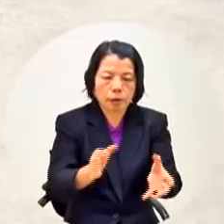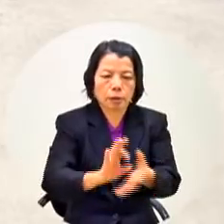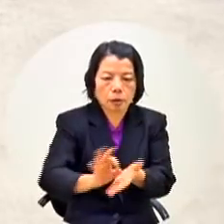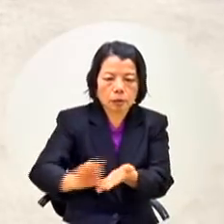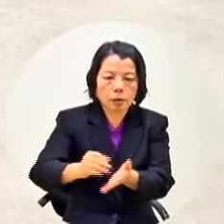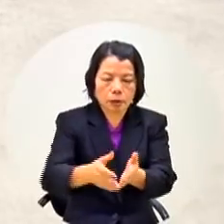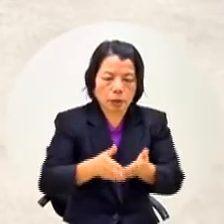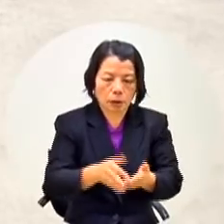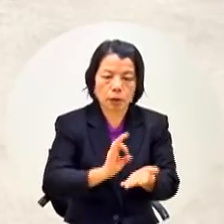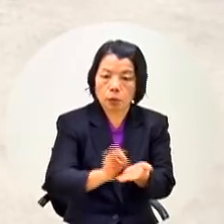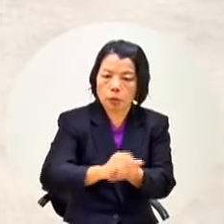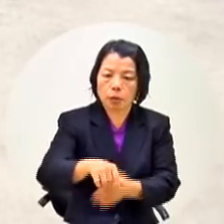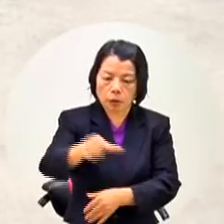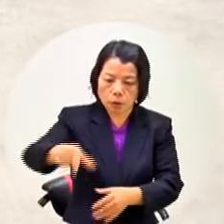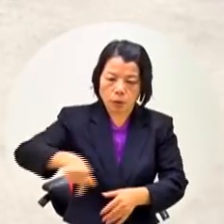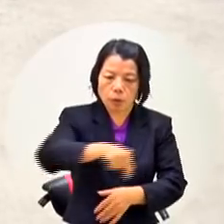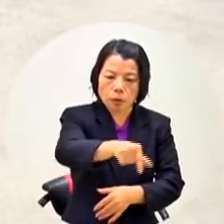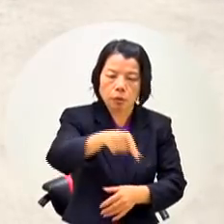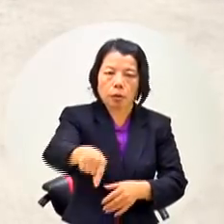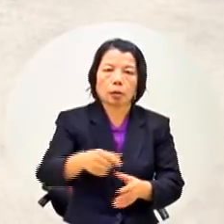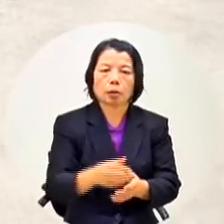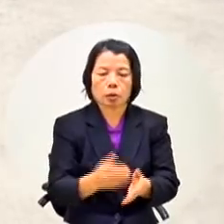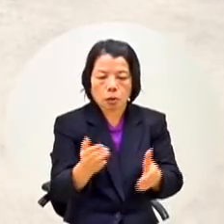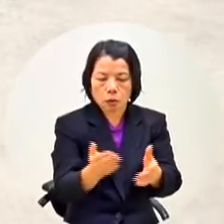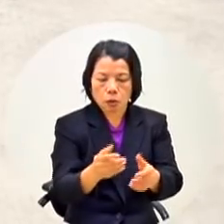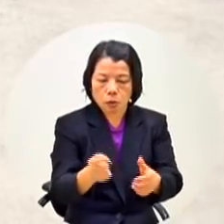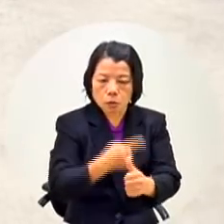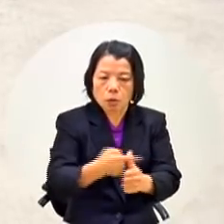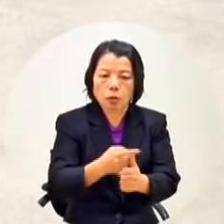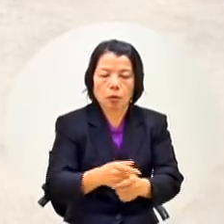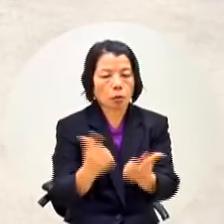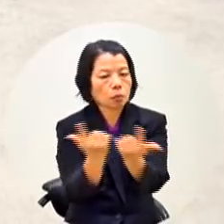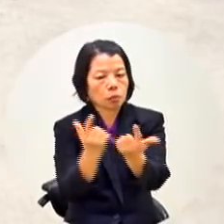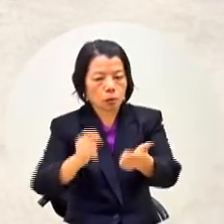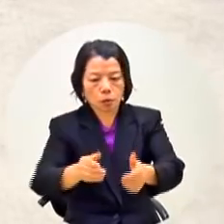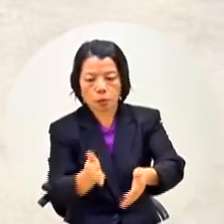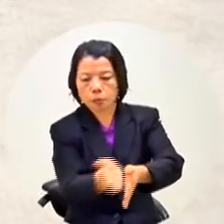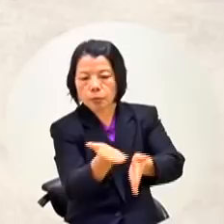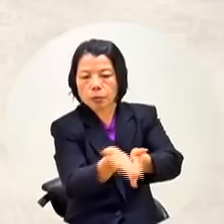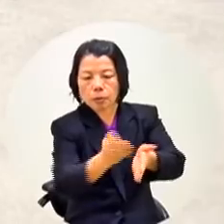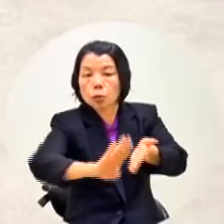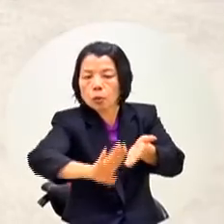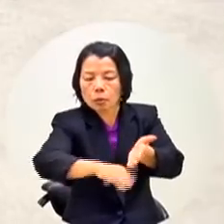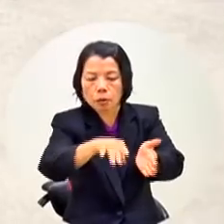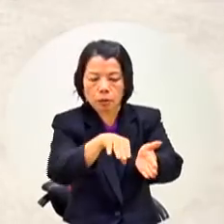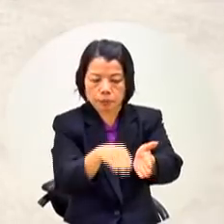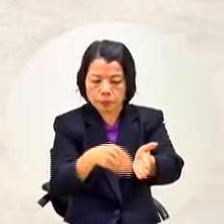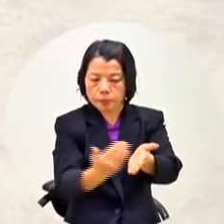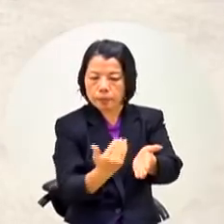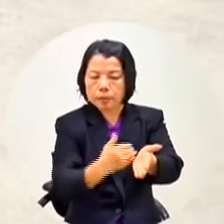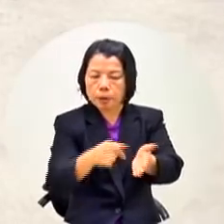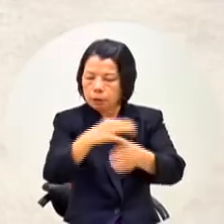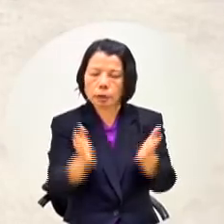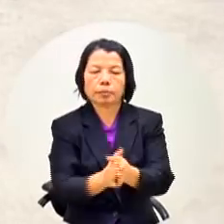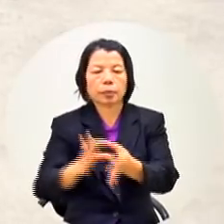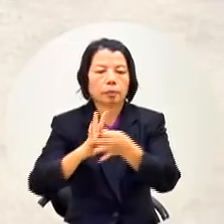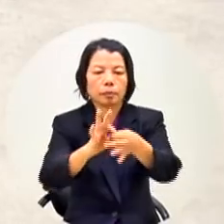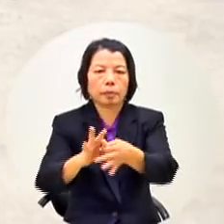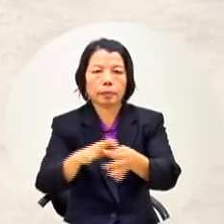东岭港线、西岭港线12个站6.4公里，加上已经营运的 C1到C14路段，总共